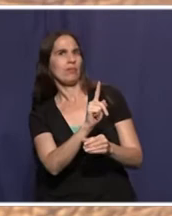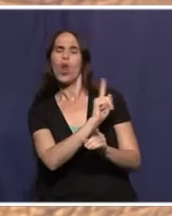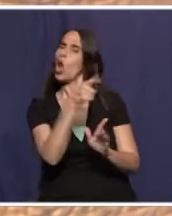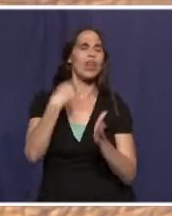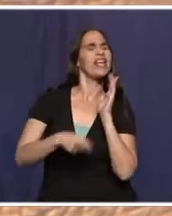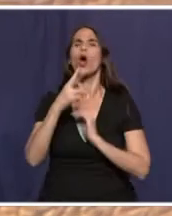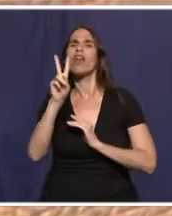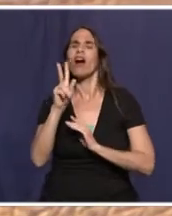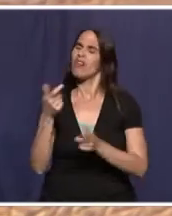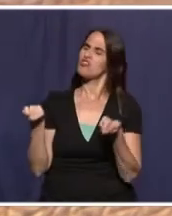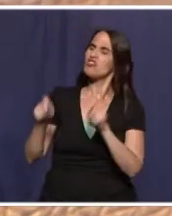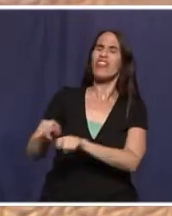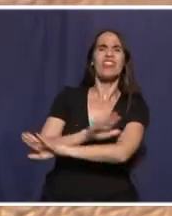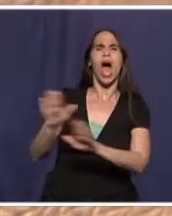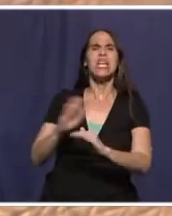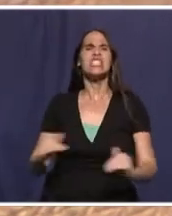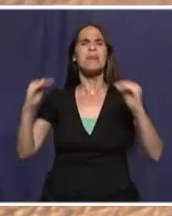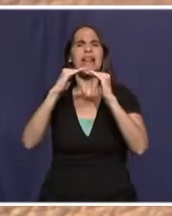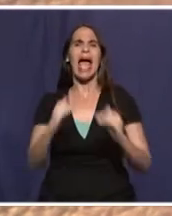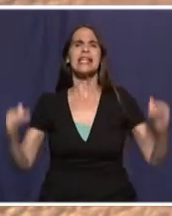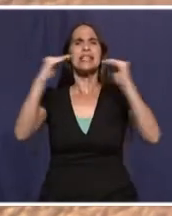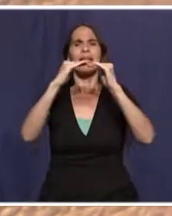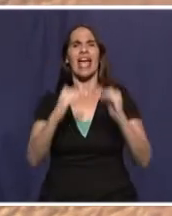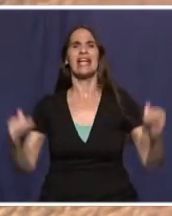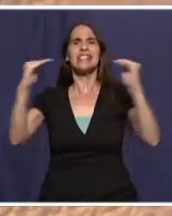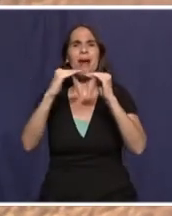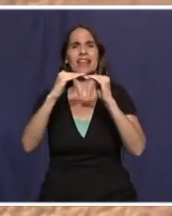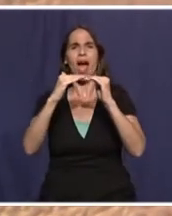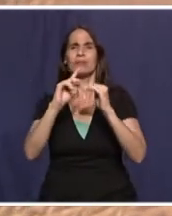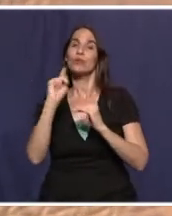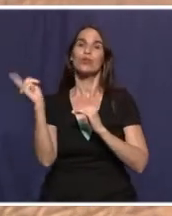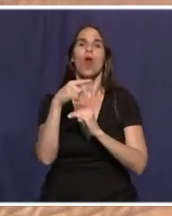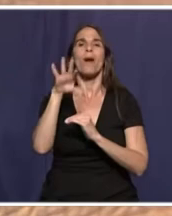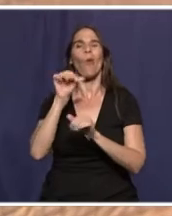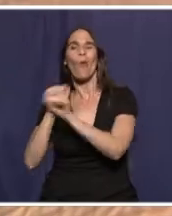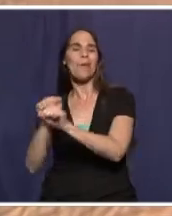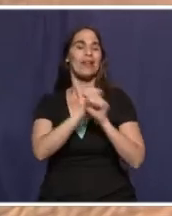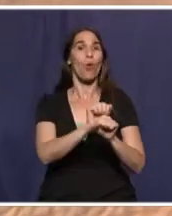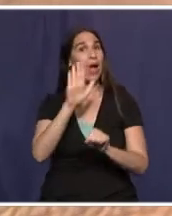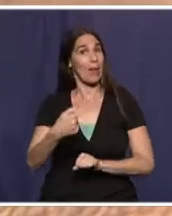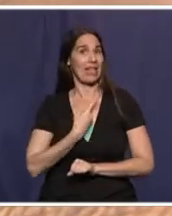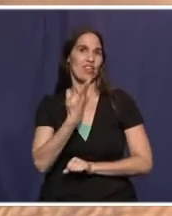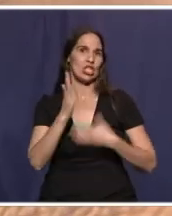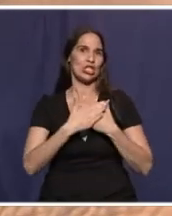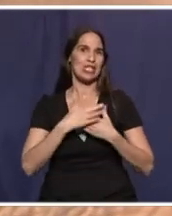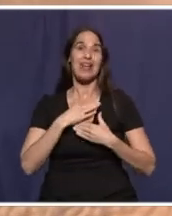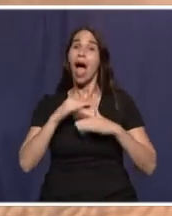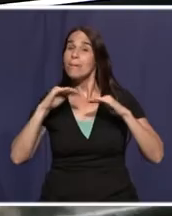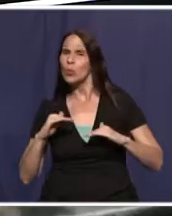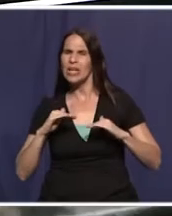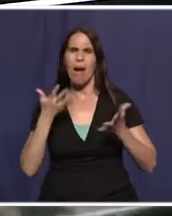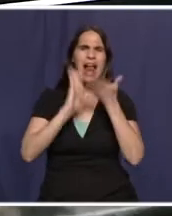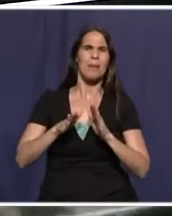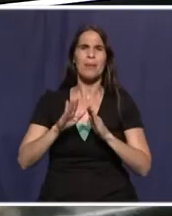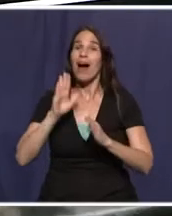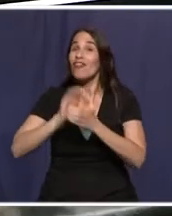יותר, נשבות כנגדם. סימטריה, סימטריה, סימטריה. כולם בחרו מחנה. גם אני, גם אשתי, המתונים והאלימים,